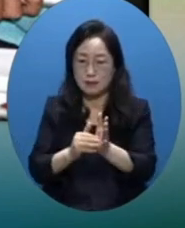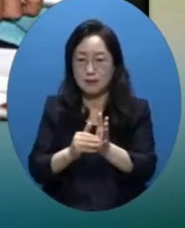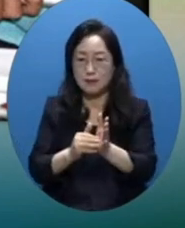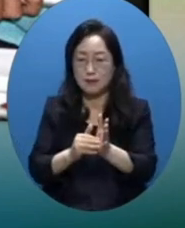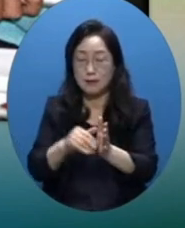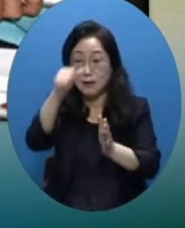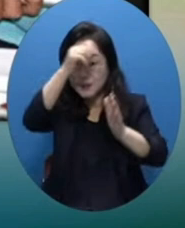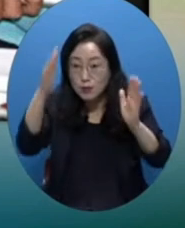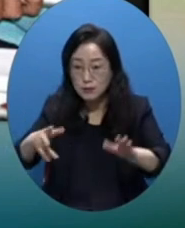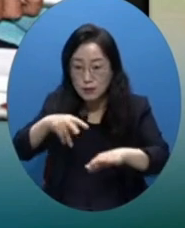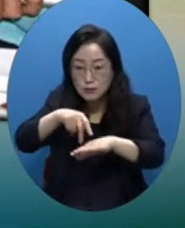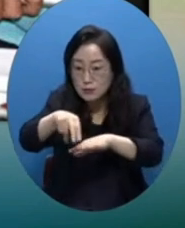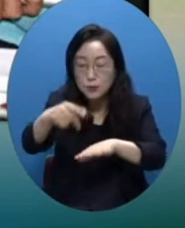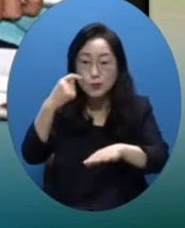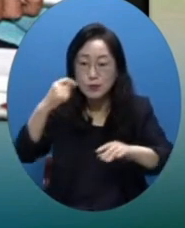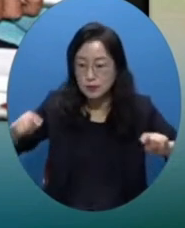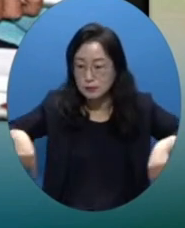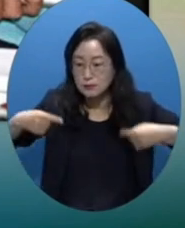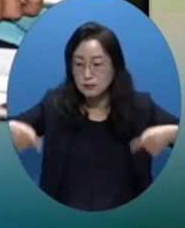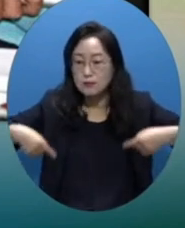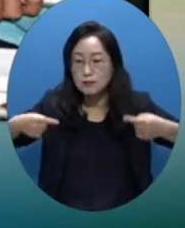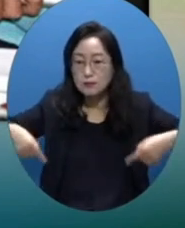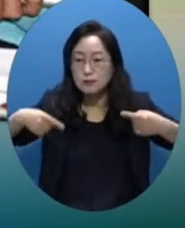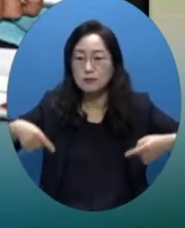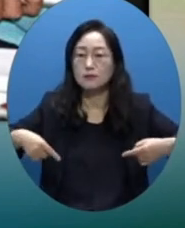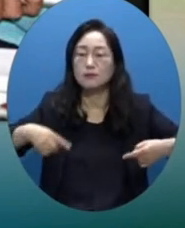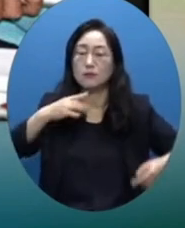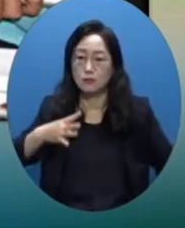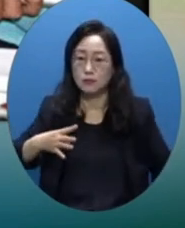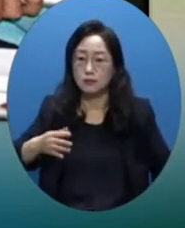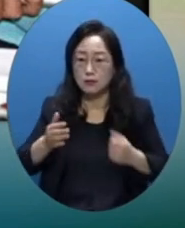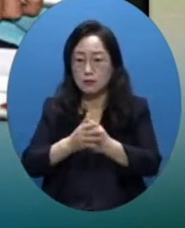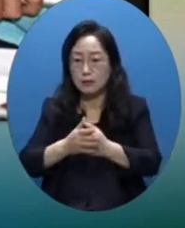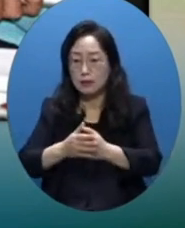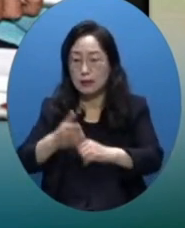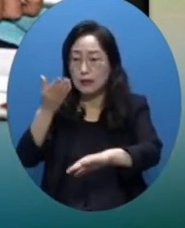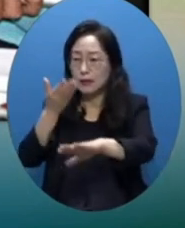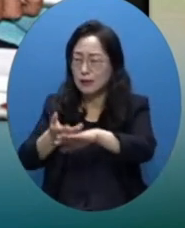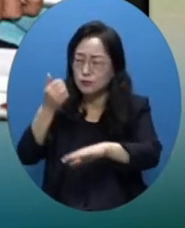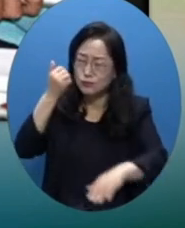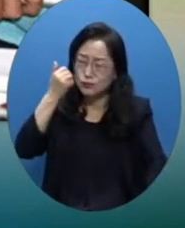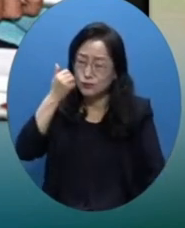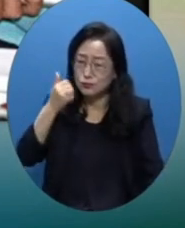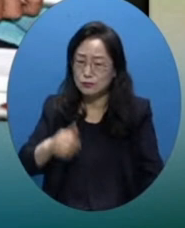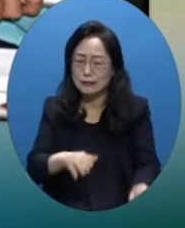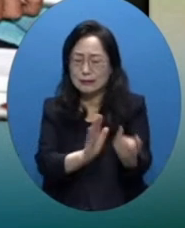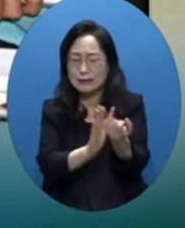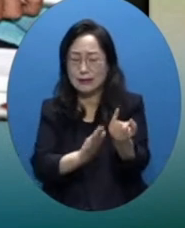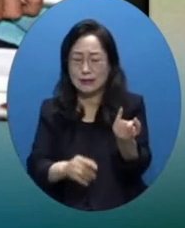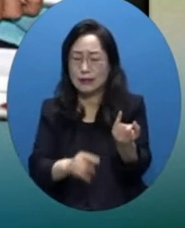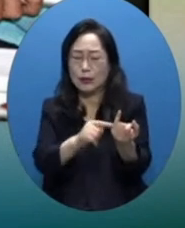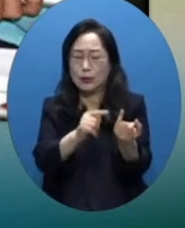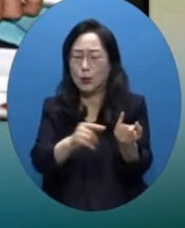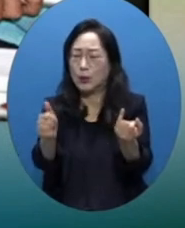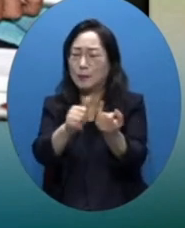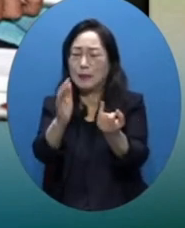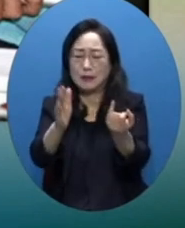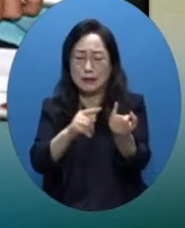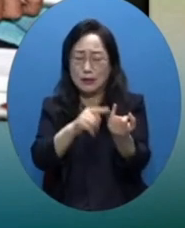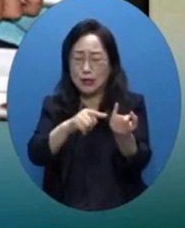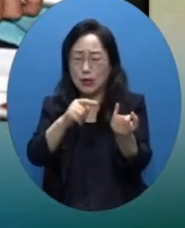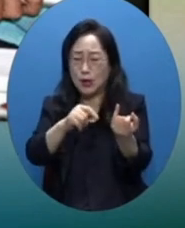근데 평생 걷지 못하고 휠체어 신세가 됐으니 주변 사람들이 결혼해봐야 너의